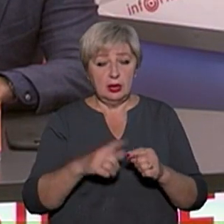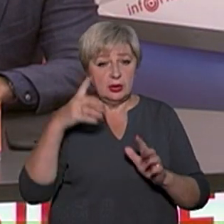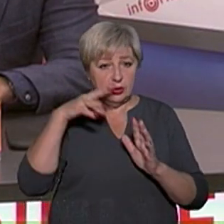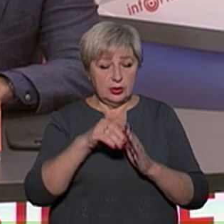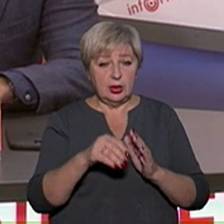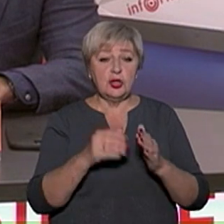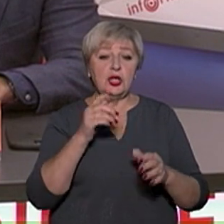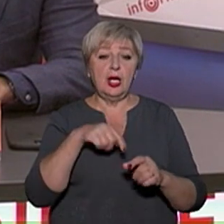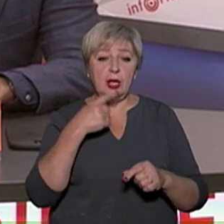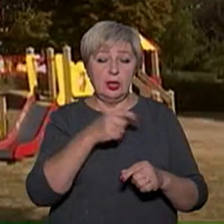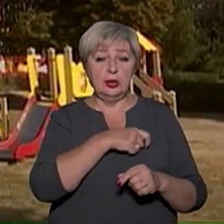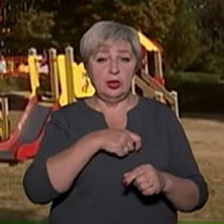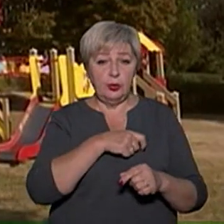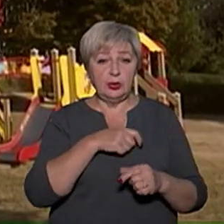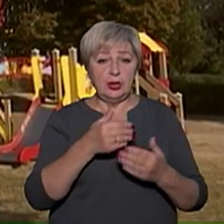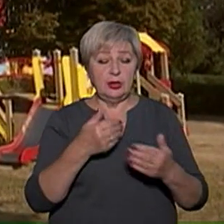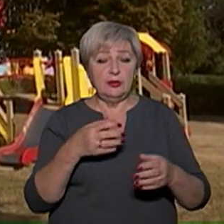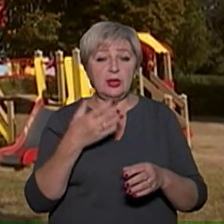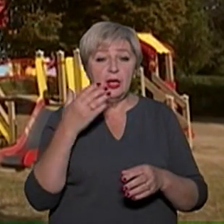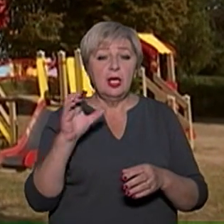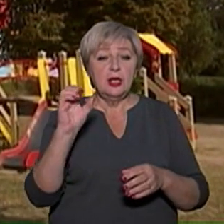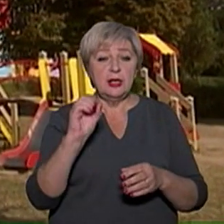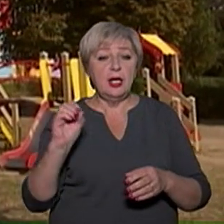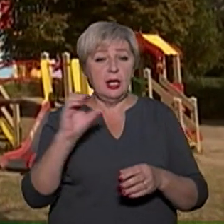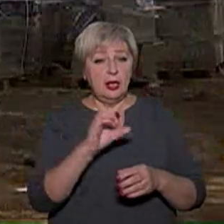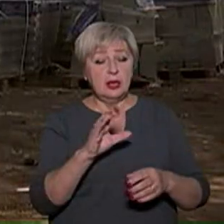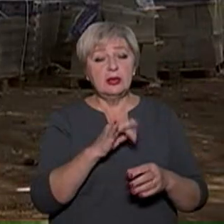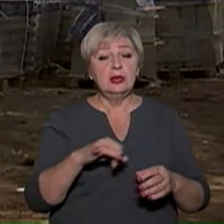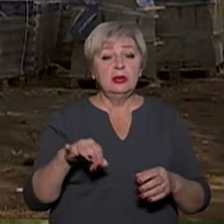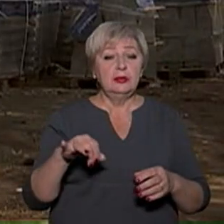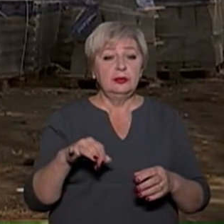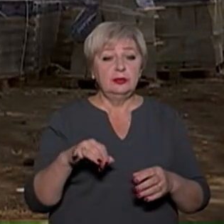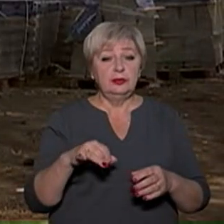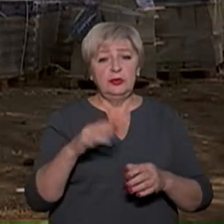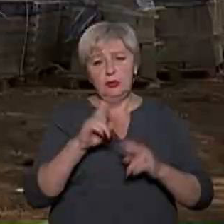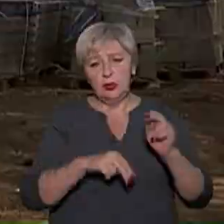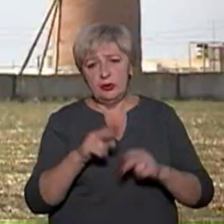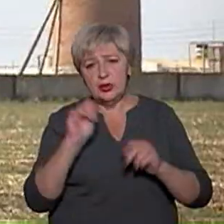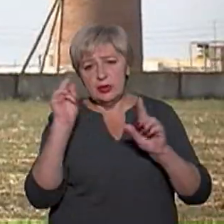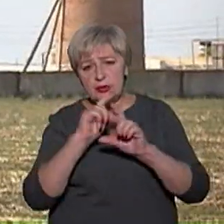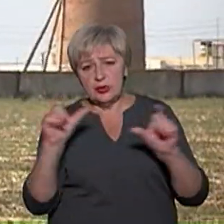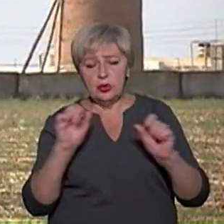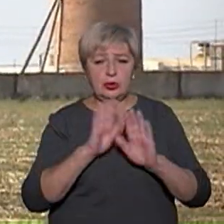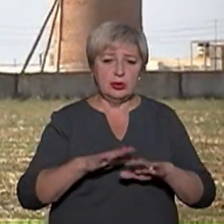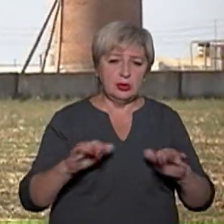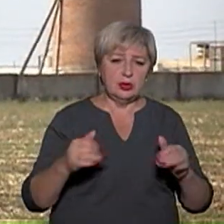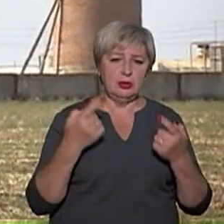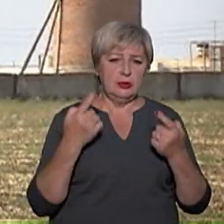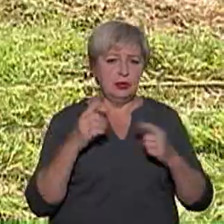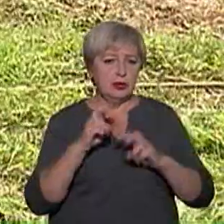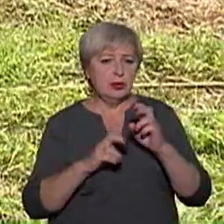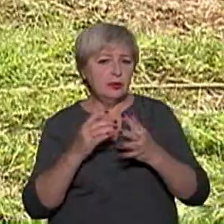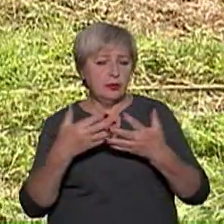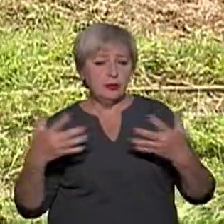Європейської солідарності, що усі заплановані ремонти будинків і доріг, будівництво дитсадків, шкіл, великих інфраструктурних об'єктів